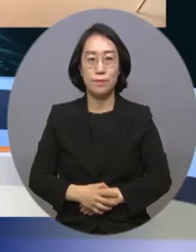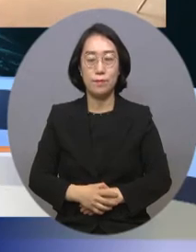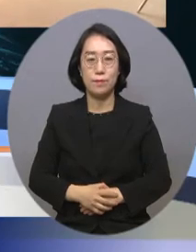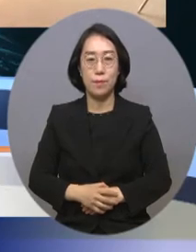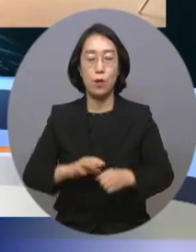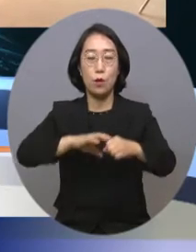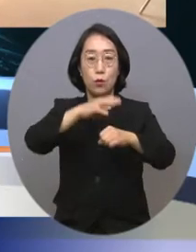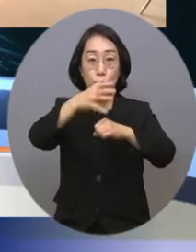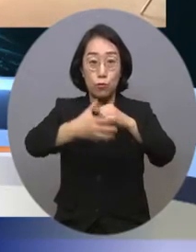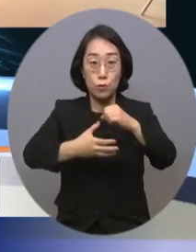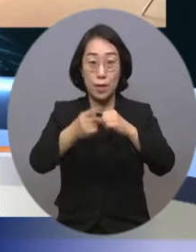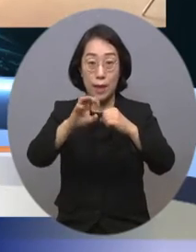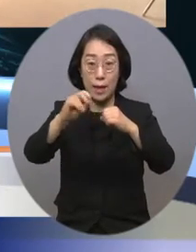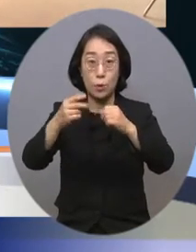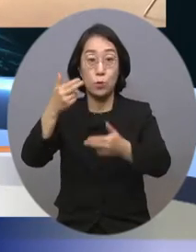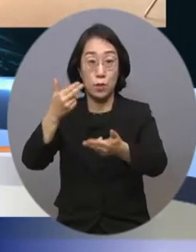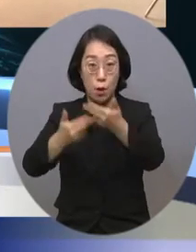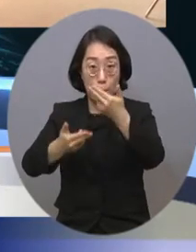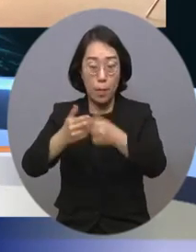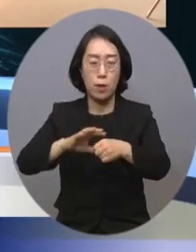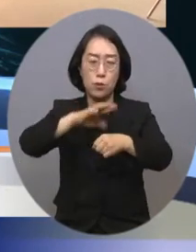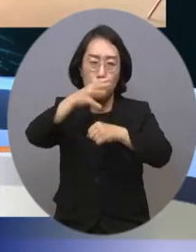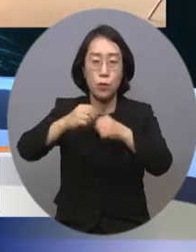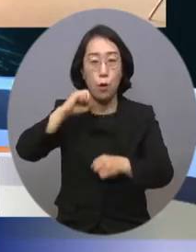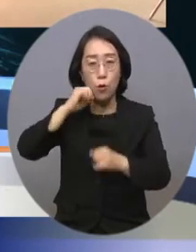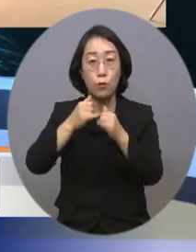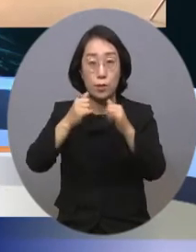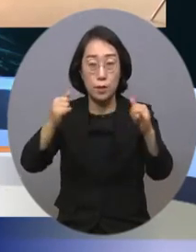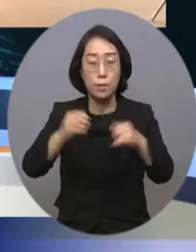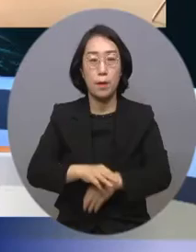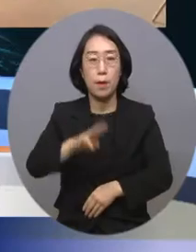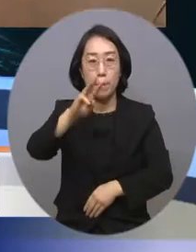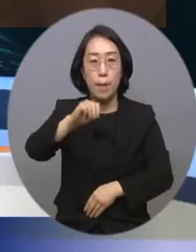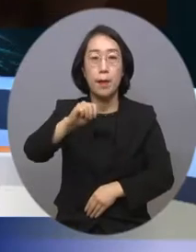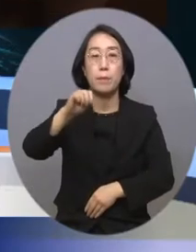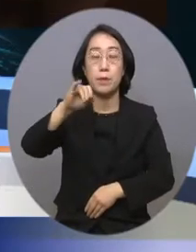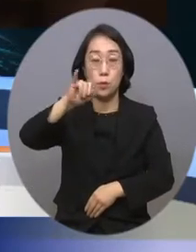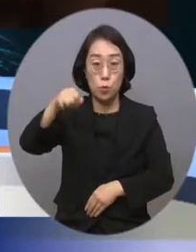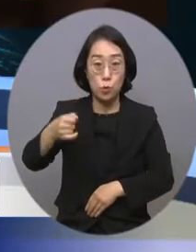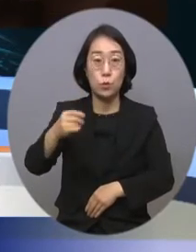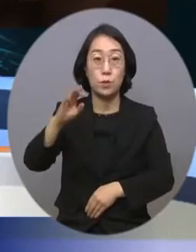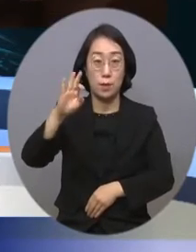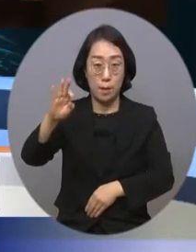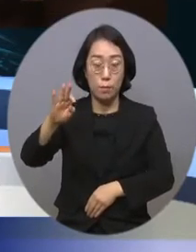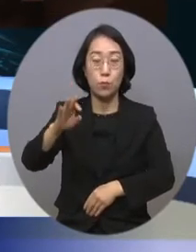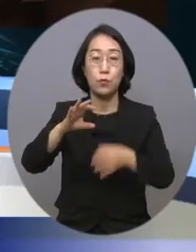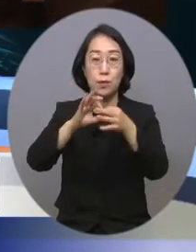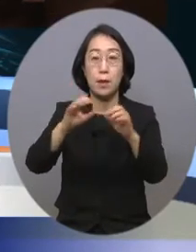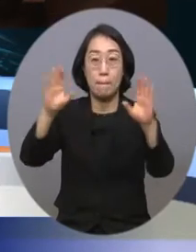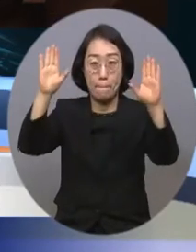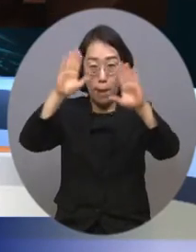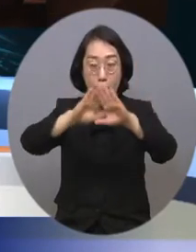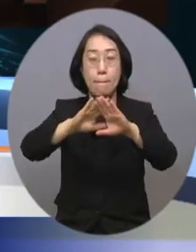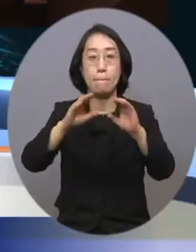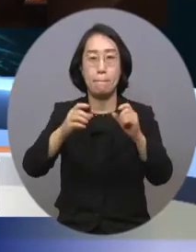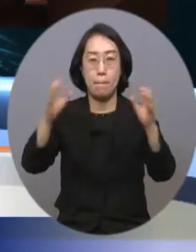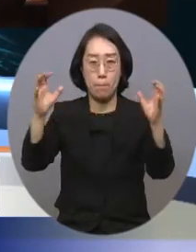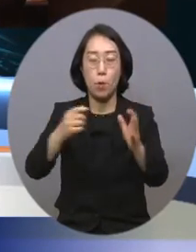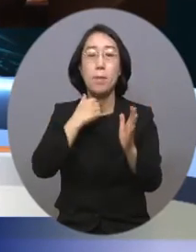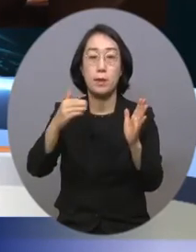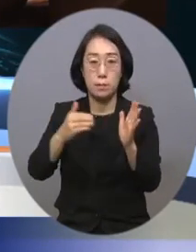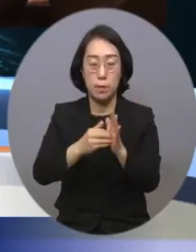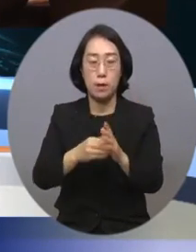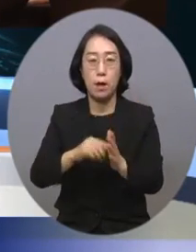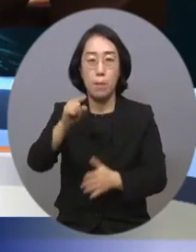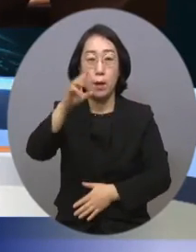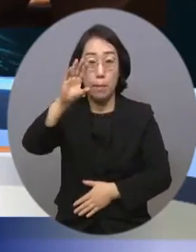국제라이온스협회 가 전세계 어려운 이웃을 위해 멜빈 존 술 동지회 밤 행사를 개최했습니다 백만 불